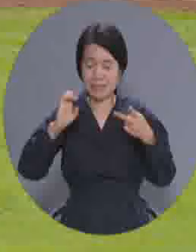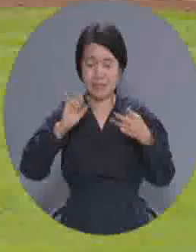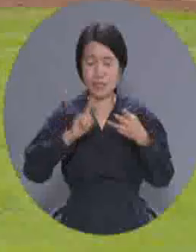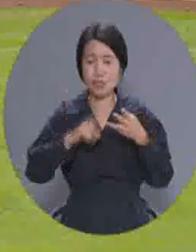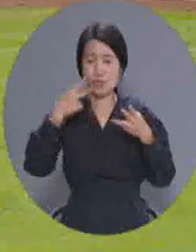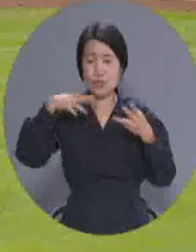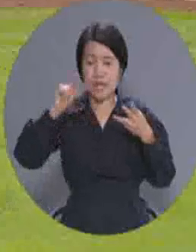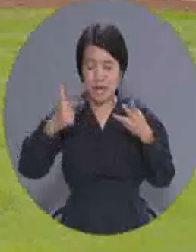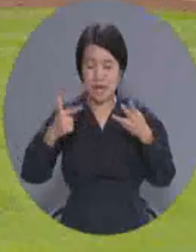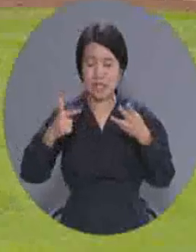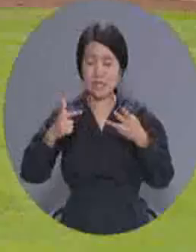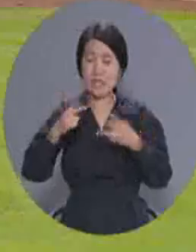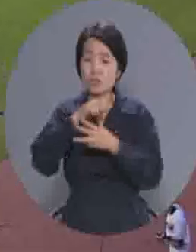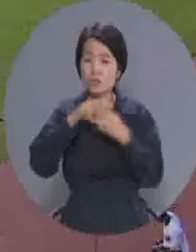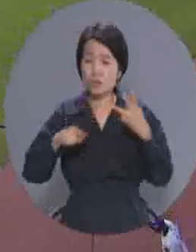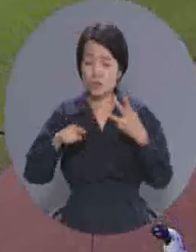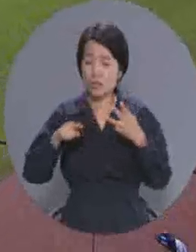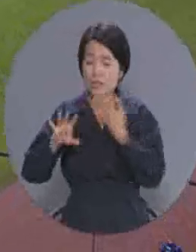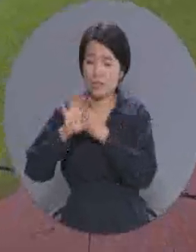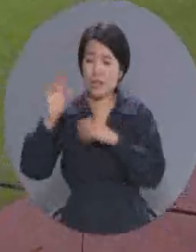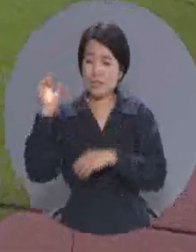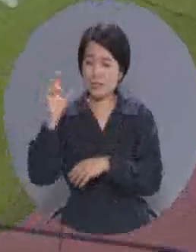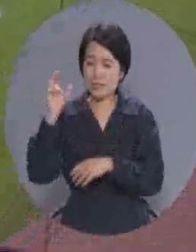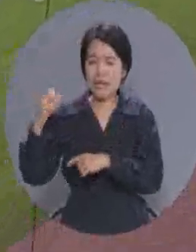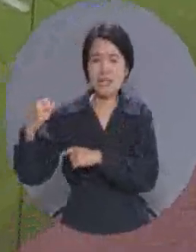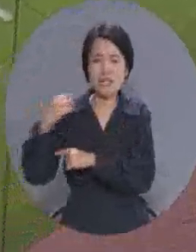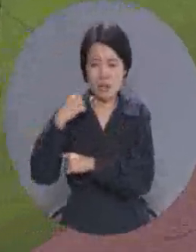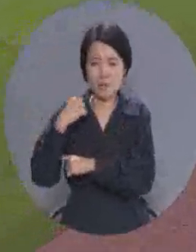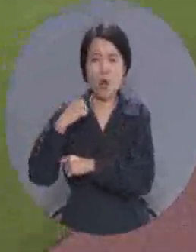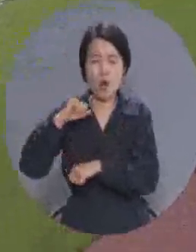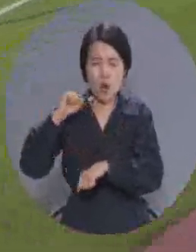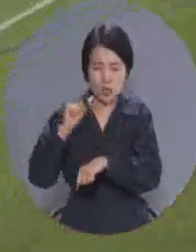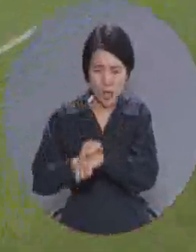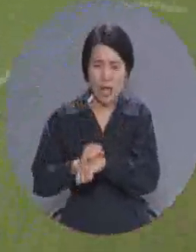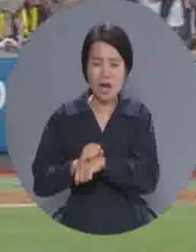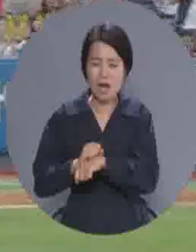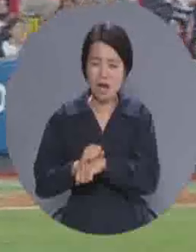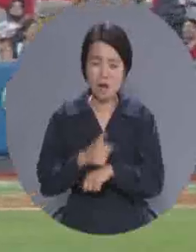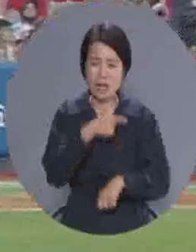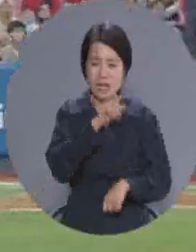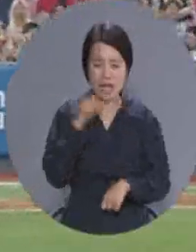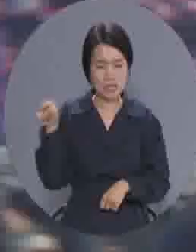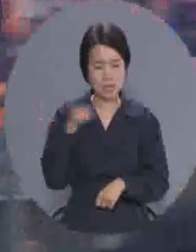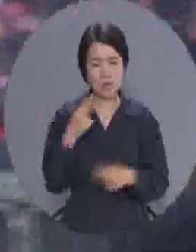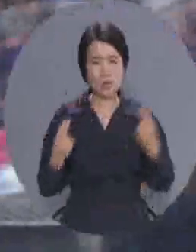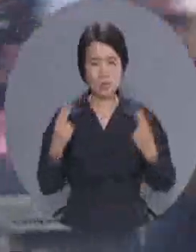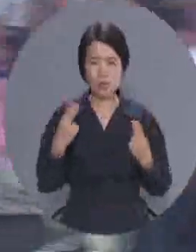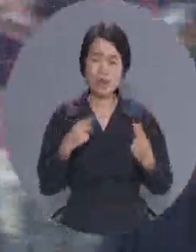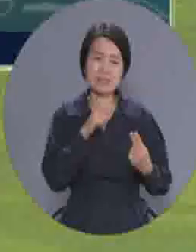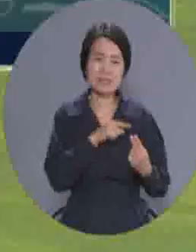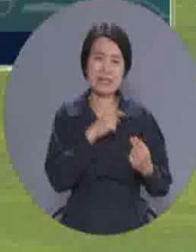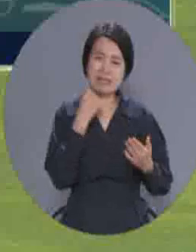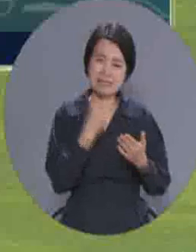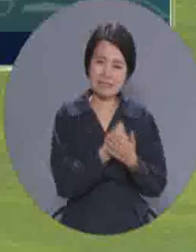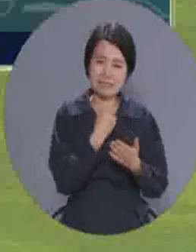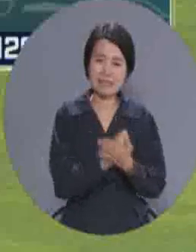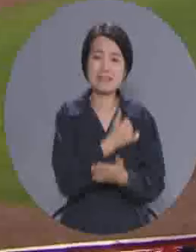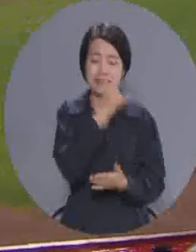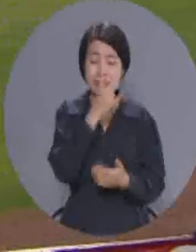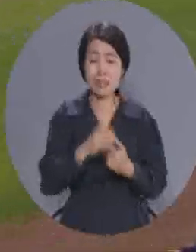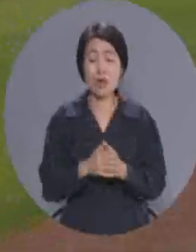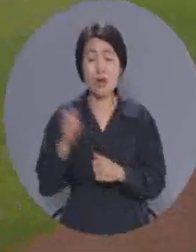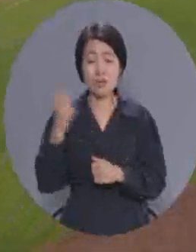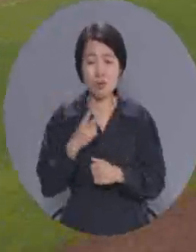상대 팀 외인 선발 투수들이 강력한 원투펀치로 활약한 것과 비춰볼 때 뼈아픈 대목입니다.